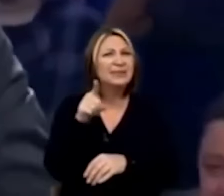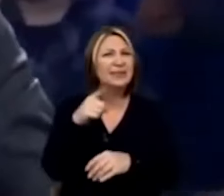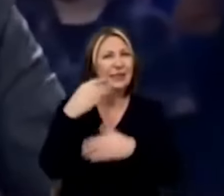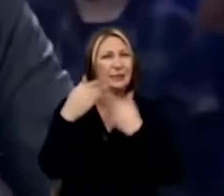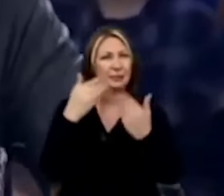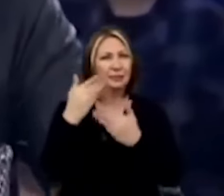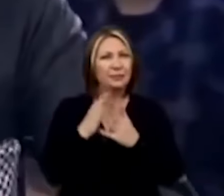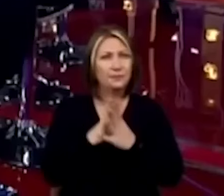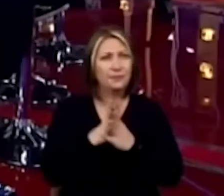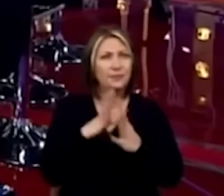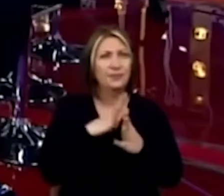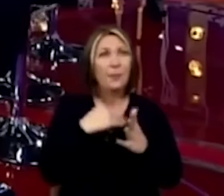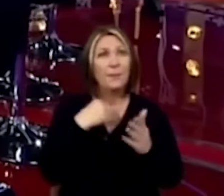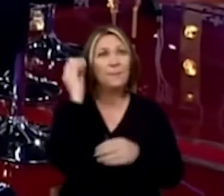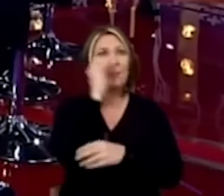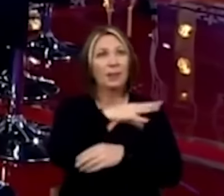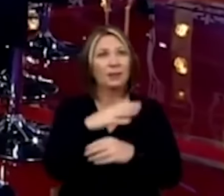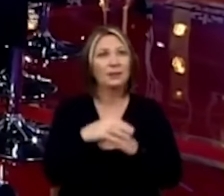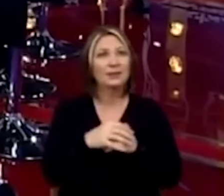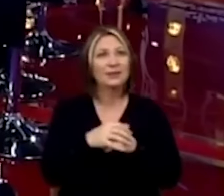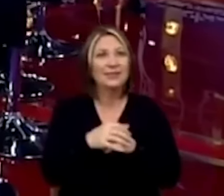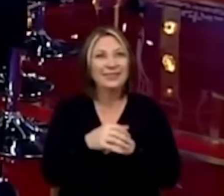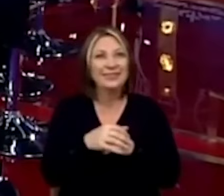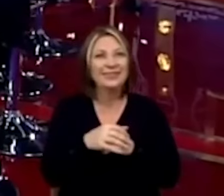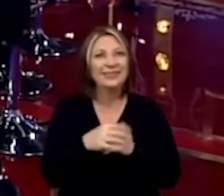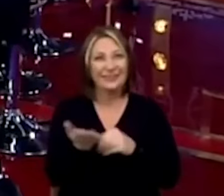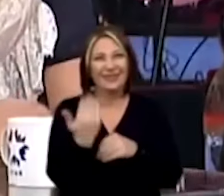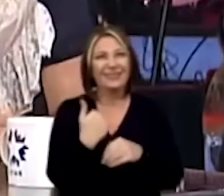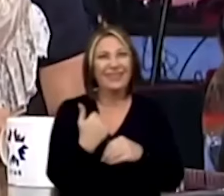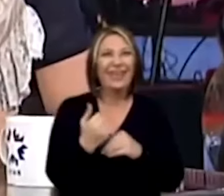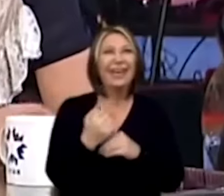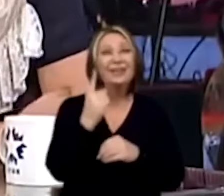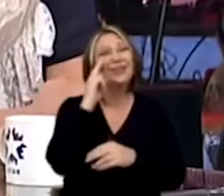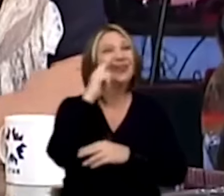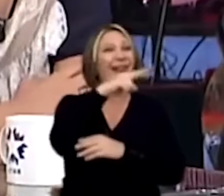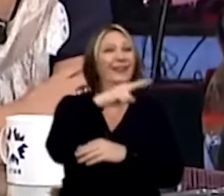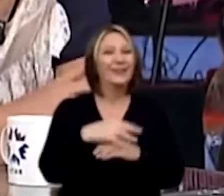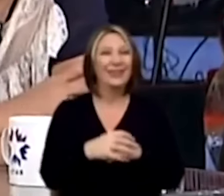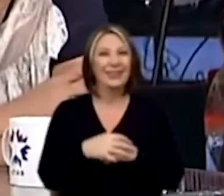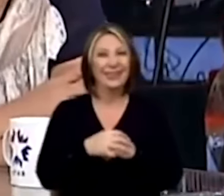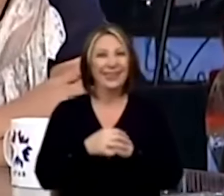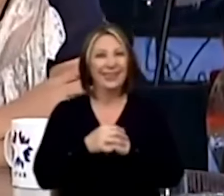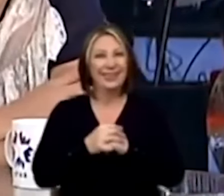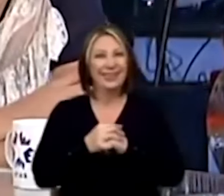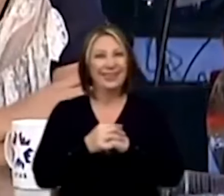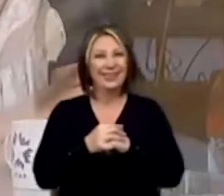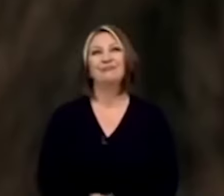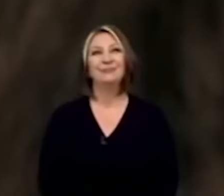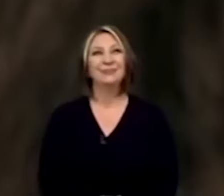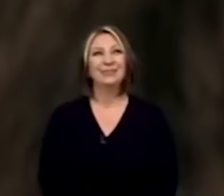Tabii. Var mı fragmanı? Var, ben getirmiştim. Versene. Bir görelim bakalım.